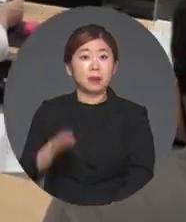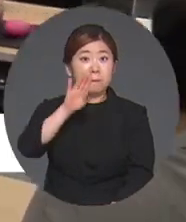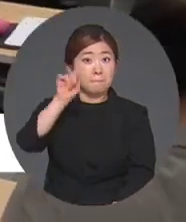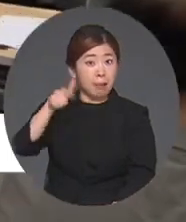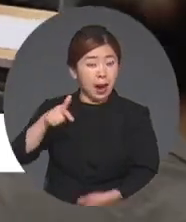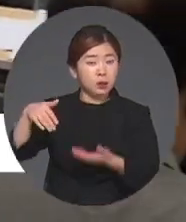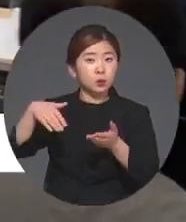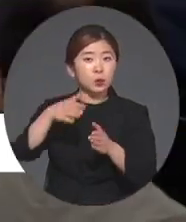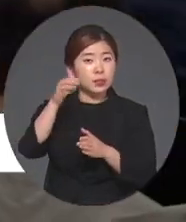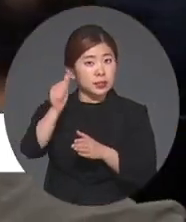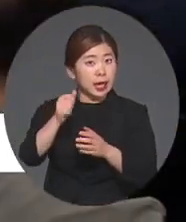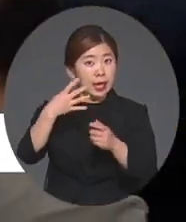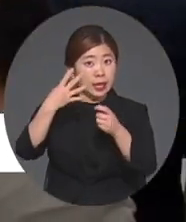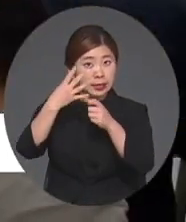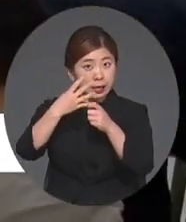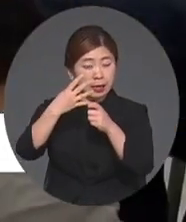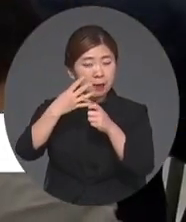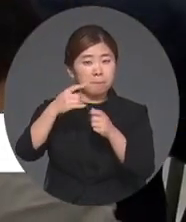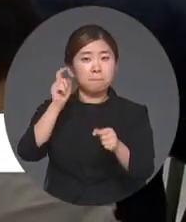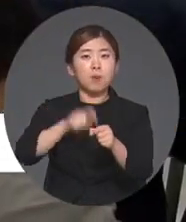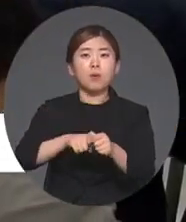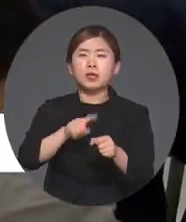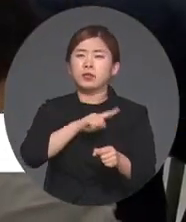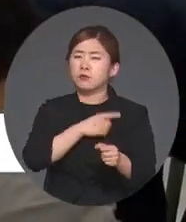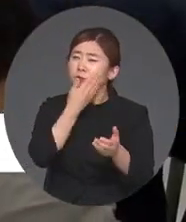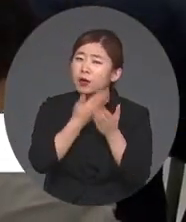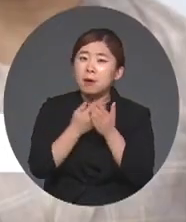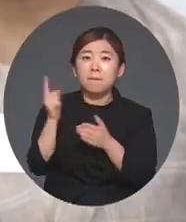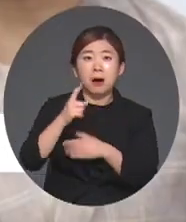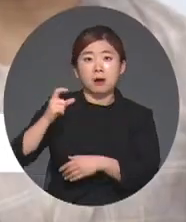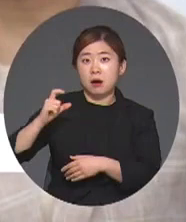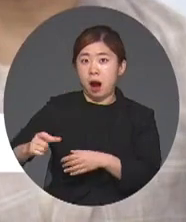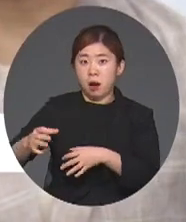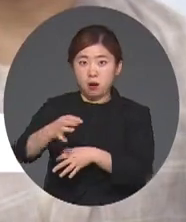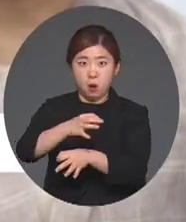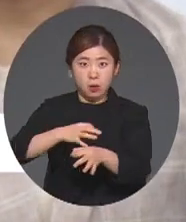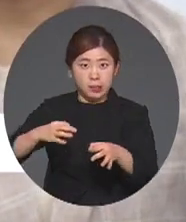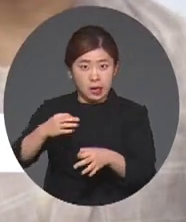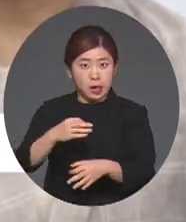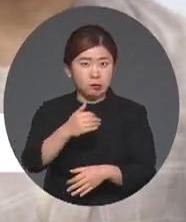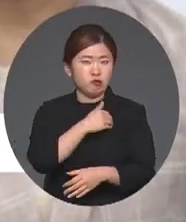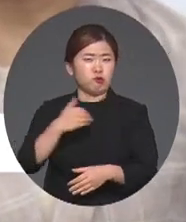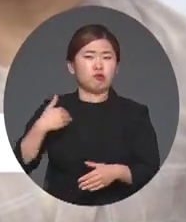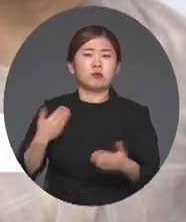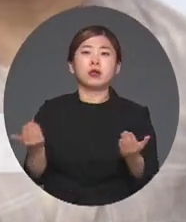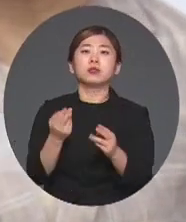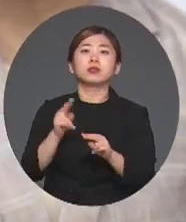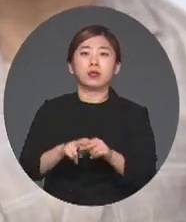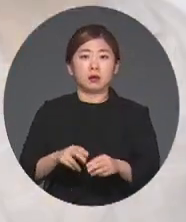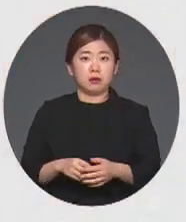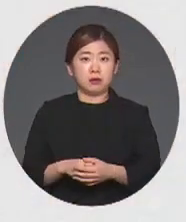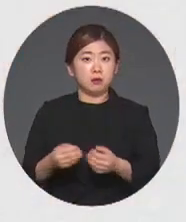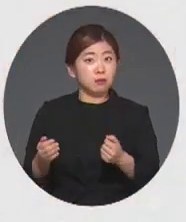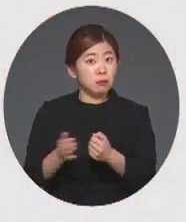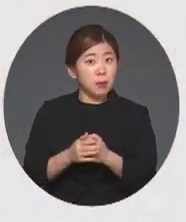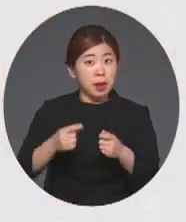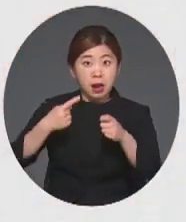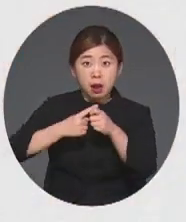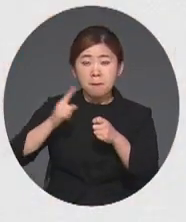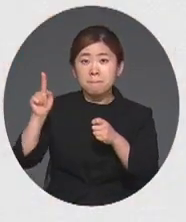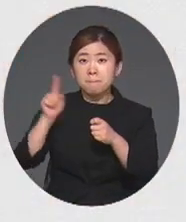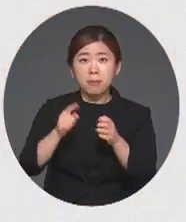박완수 도정의 4대 목표 중 가장 초점을 둔 건 튼튼한 경제, 넘치는 일자리입니다. 이를 위해